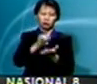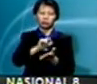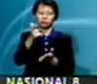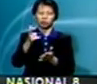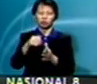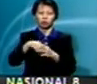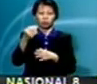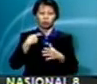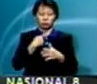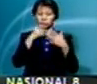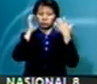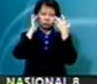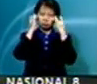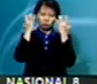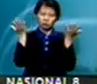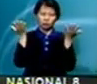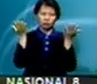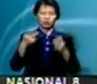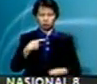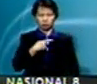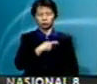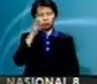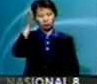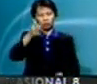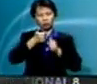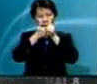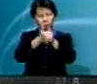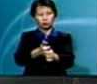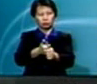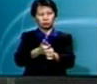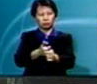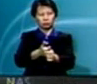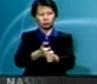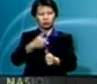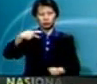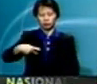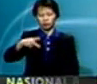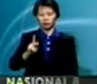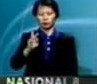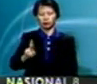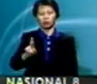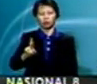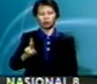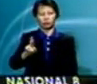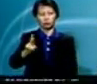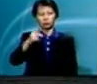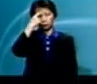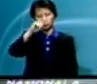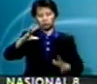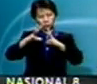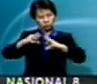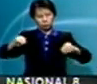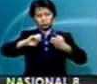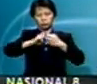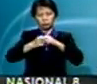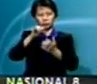daripada jangkaan, kami akan ikut PKR untuk selesaikan masalah itu